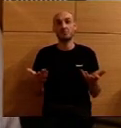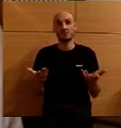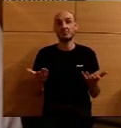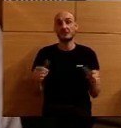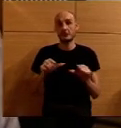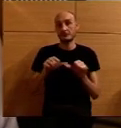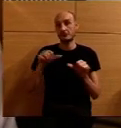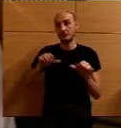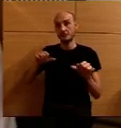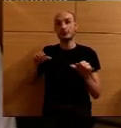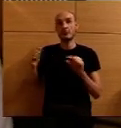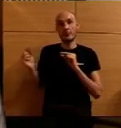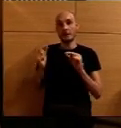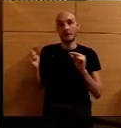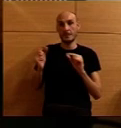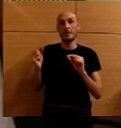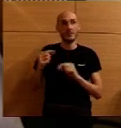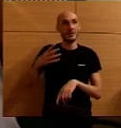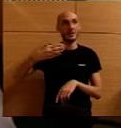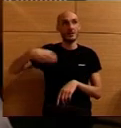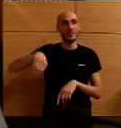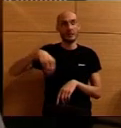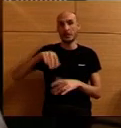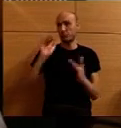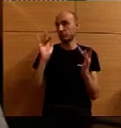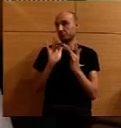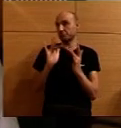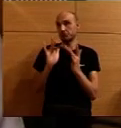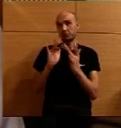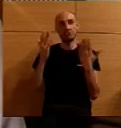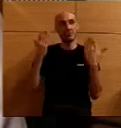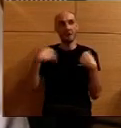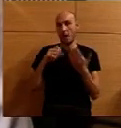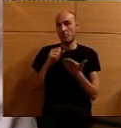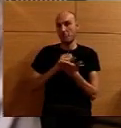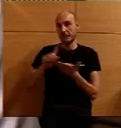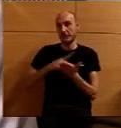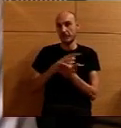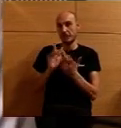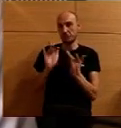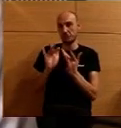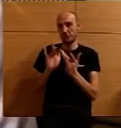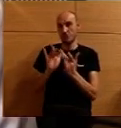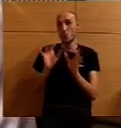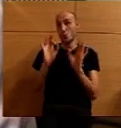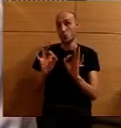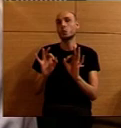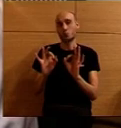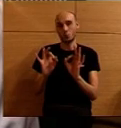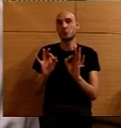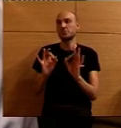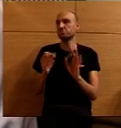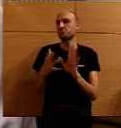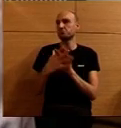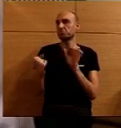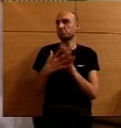a més tinguérem un intercanvi de missatges ell i jo com el màxim defensor dels pobles menuts. Pues jo, com m'ha associat en ella fa un ratet, pues vaig a ser el